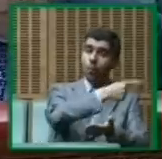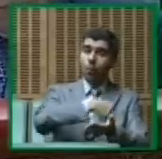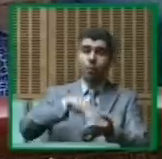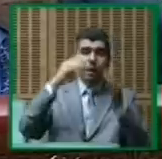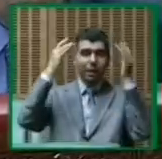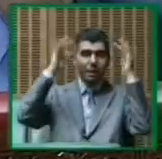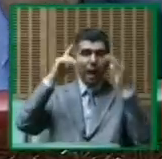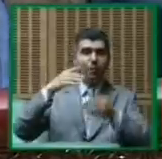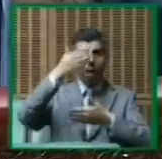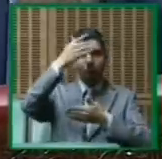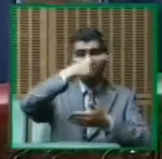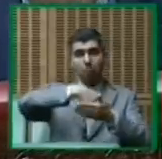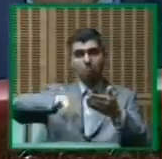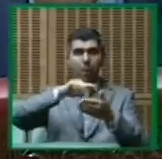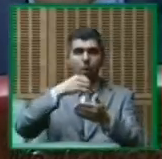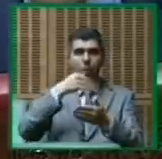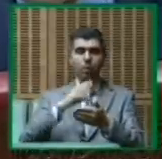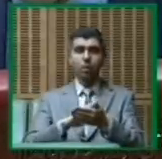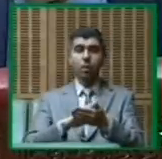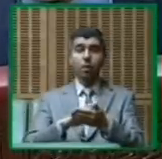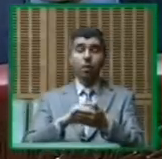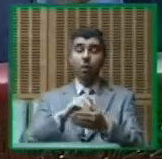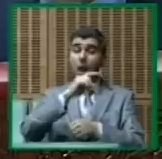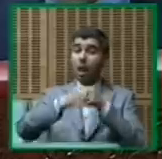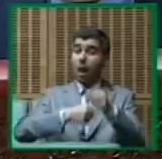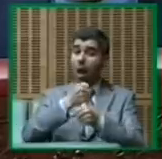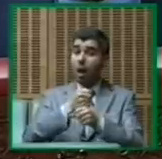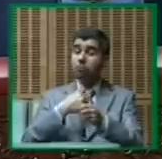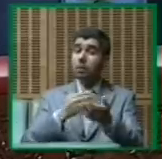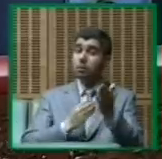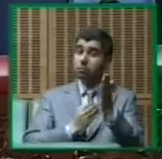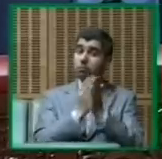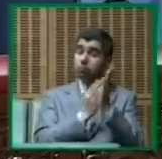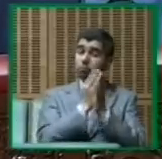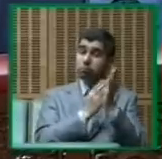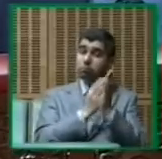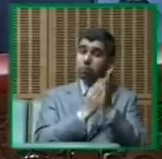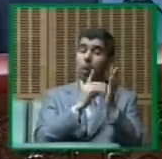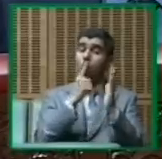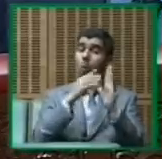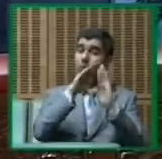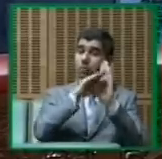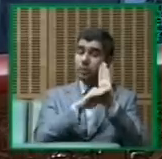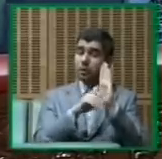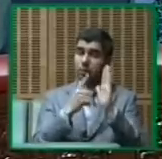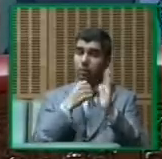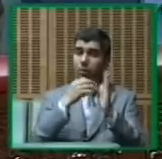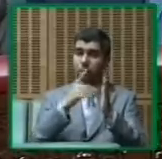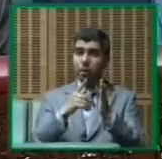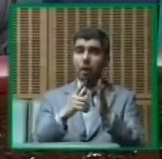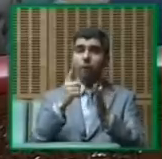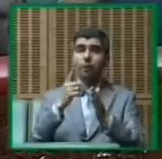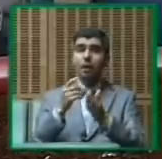الوطنية. وانطلقنا منذ هذه السنة في وضع هذه المقاربة، أولاً بتخصيص دعم